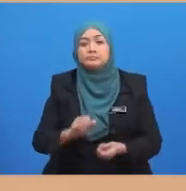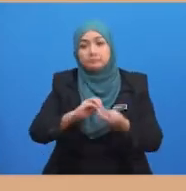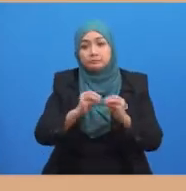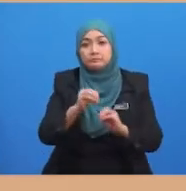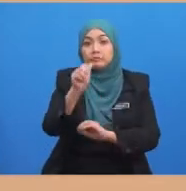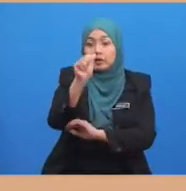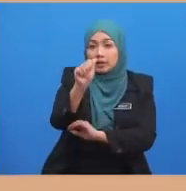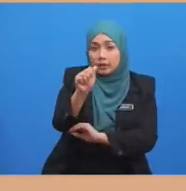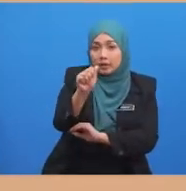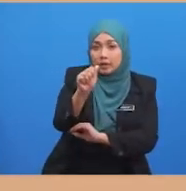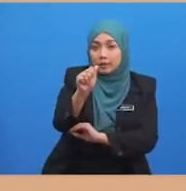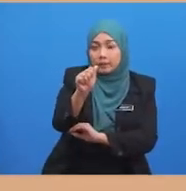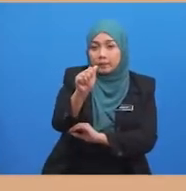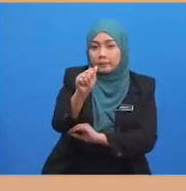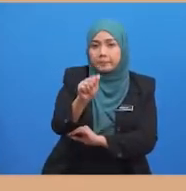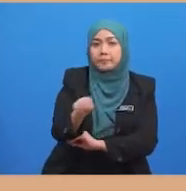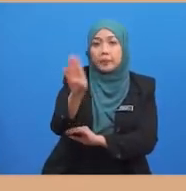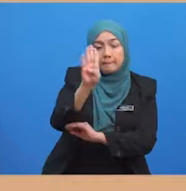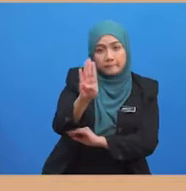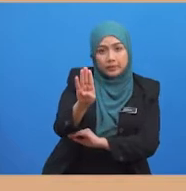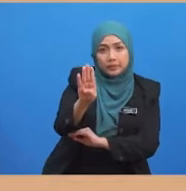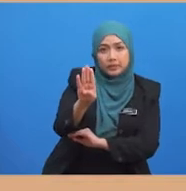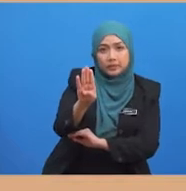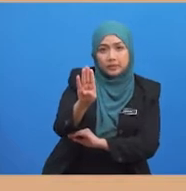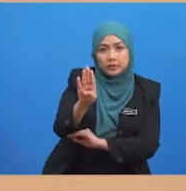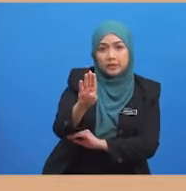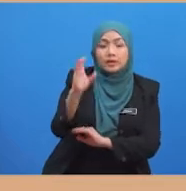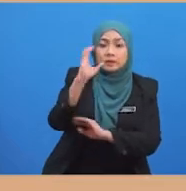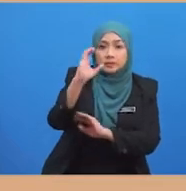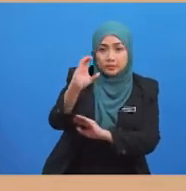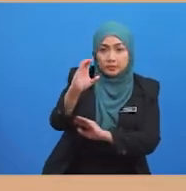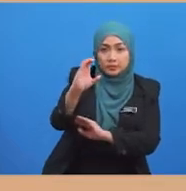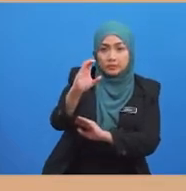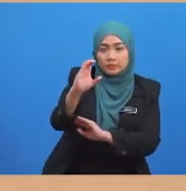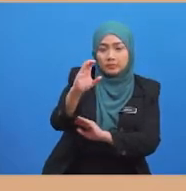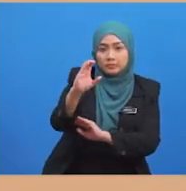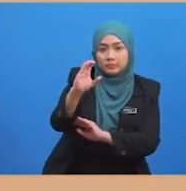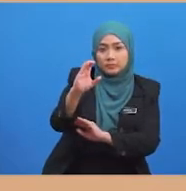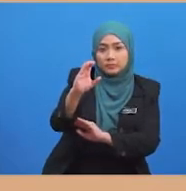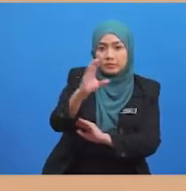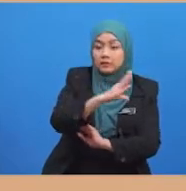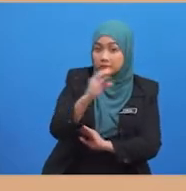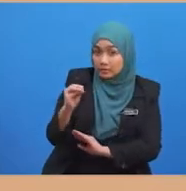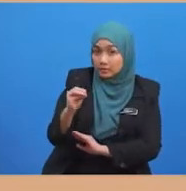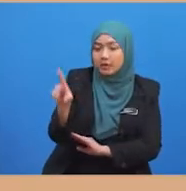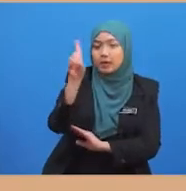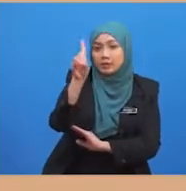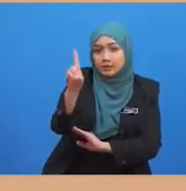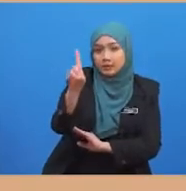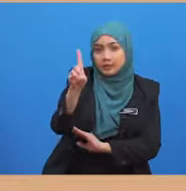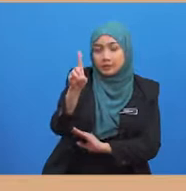A. Protein, B. Selulosa, C. Perspex dan